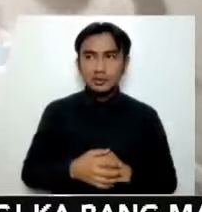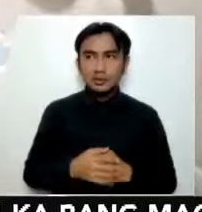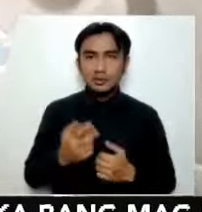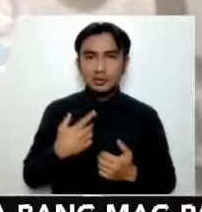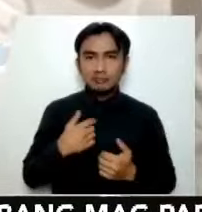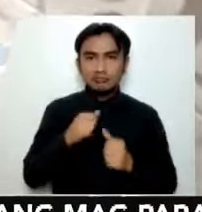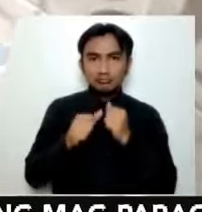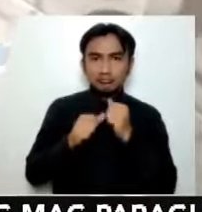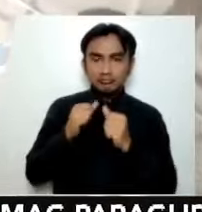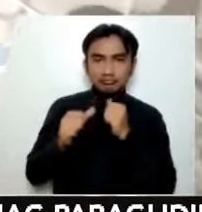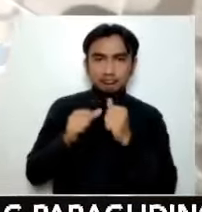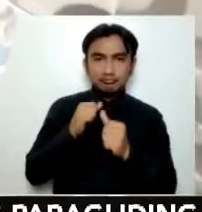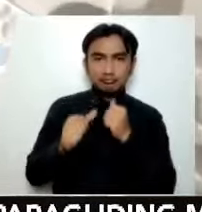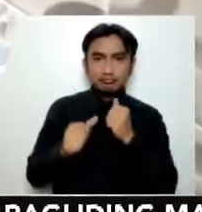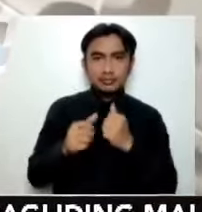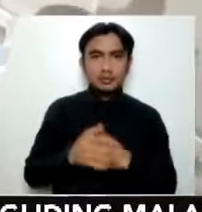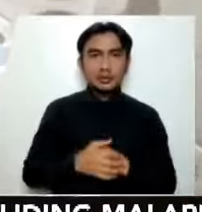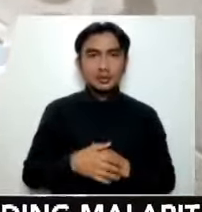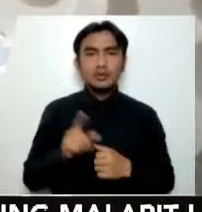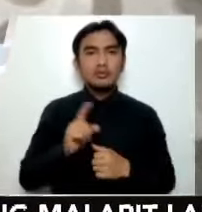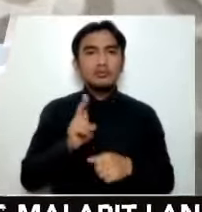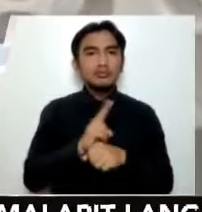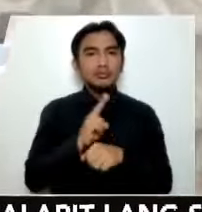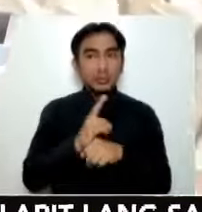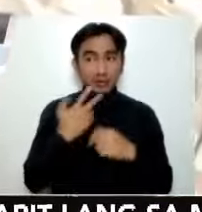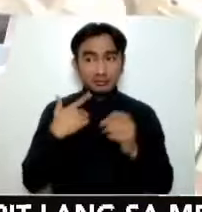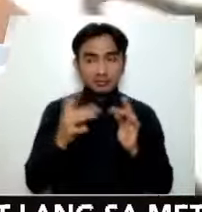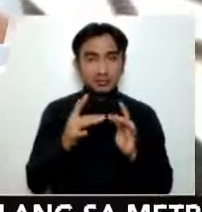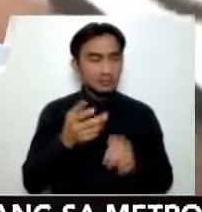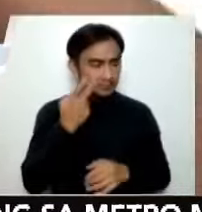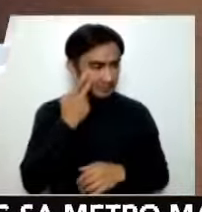e yung Viber Viber matatawagan